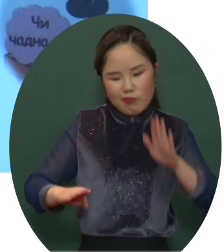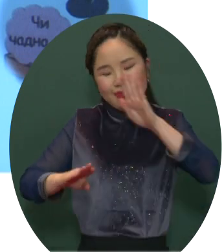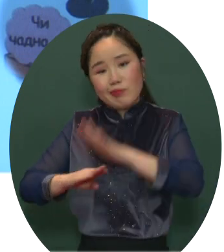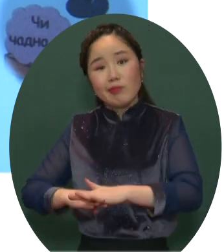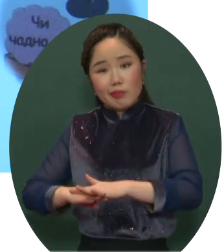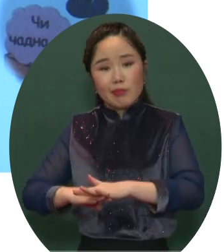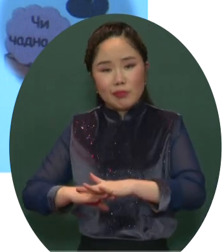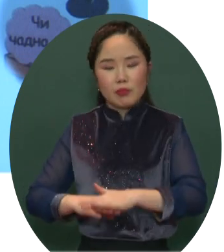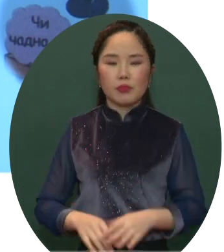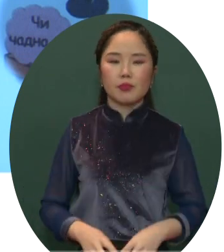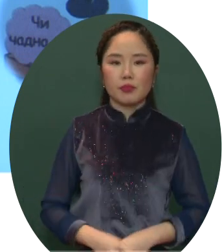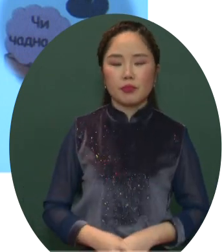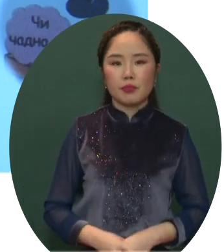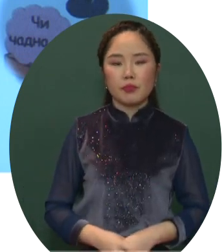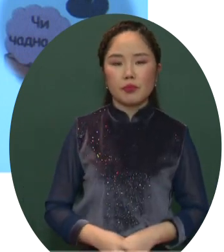тийм ээ?